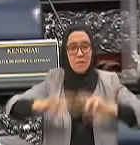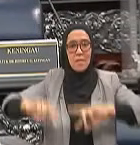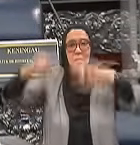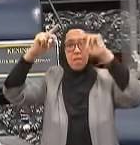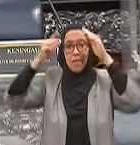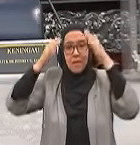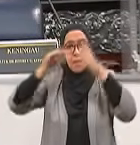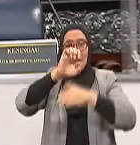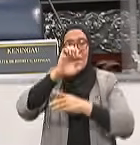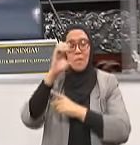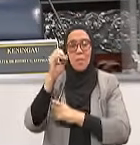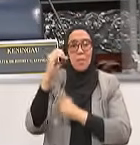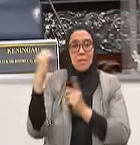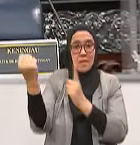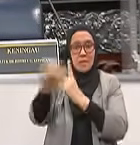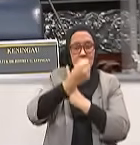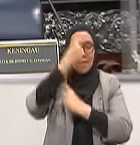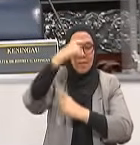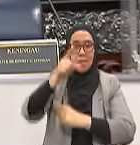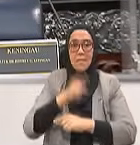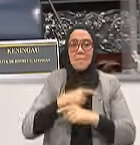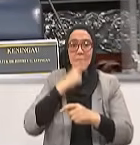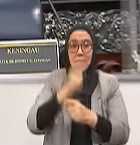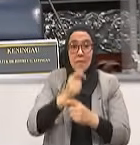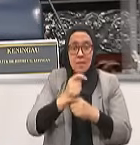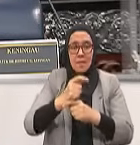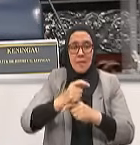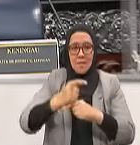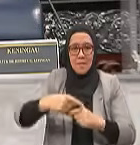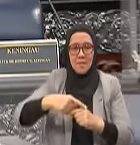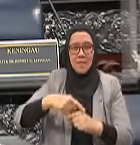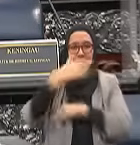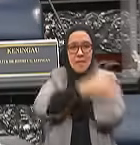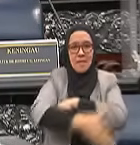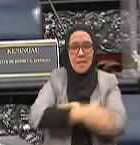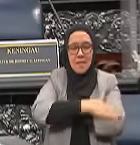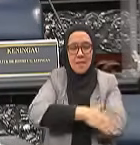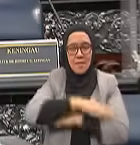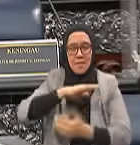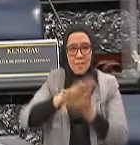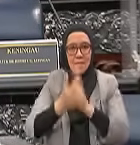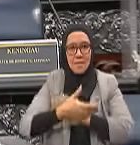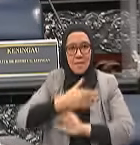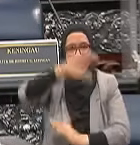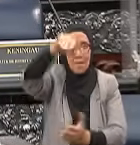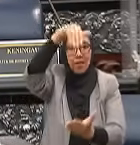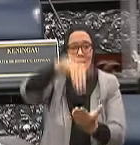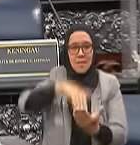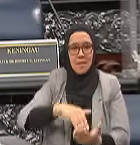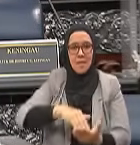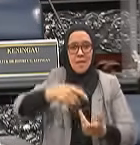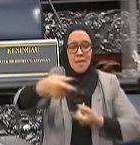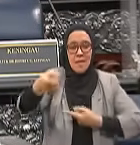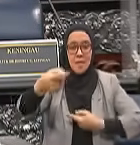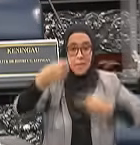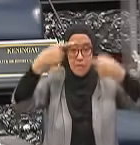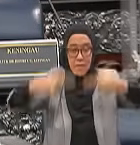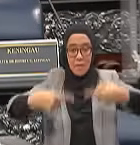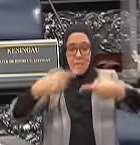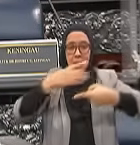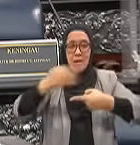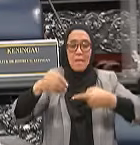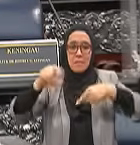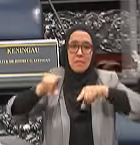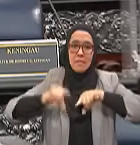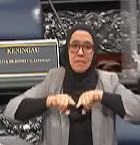sebagai destinasi pelaporan yang kompetitif dan berdaya saing bagi melaksanakan dua pendekatan ini Miki berpandangan bahwa